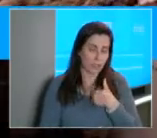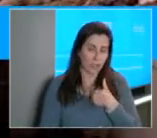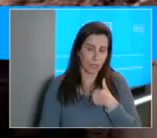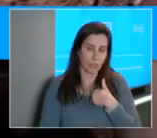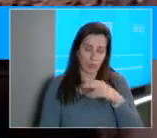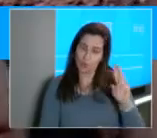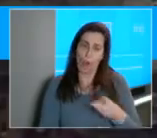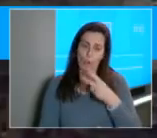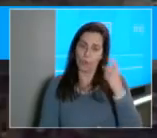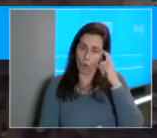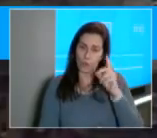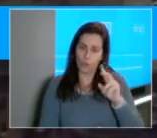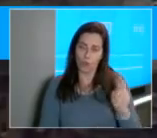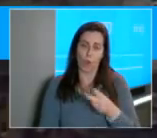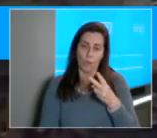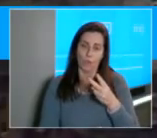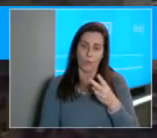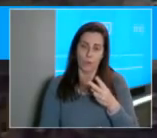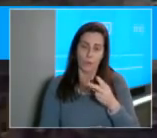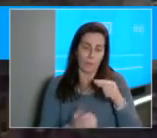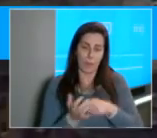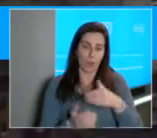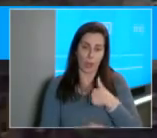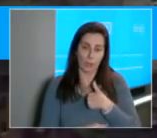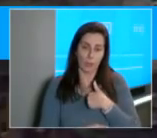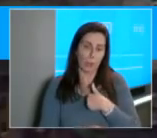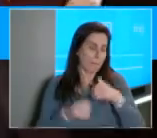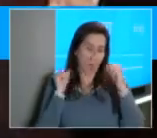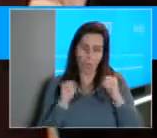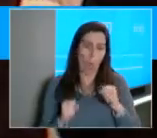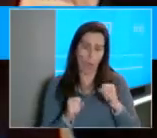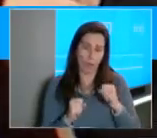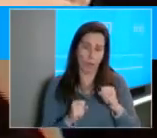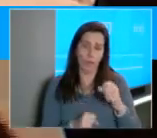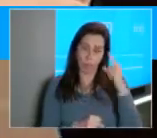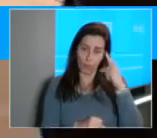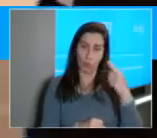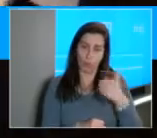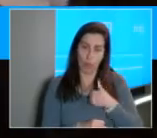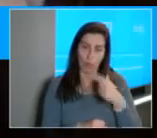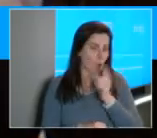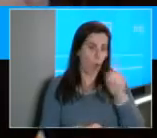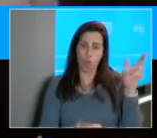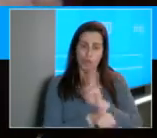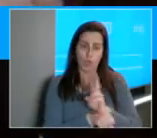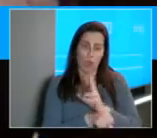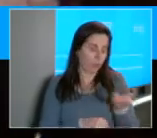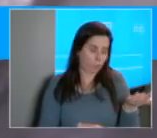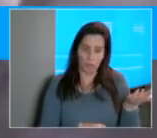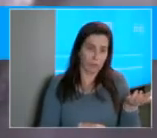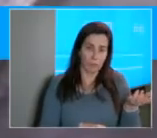חוזר שנית וחושב על זה שנית. היות ואני בטוח ויודע שאני לא שיקרתי,